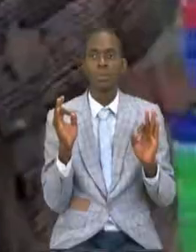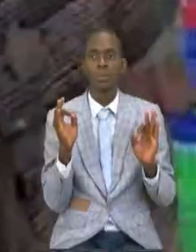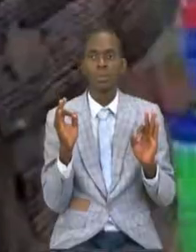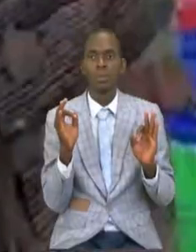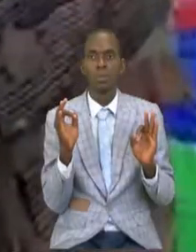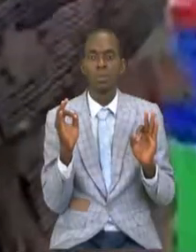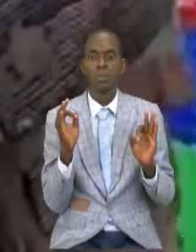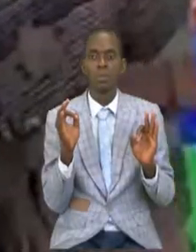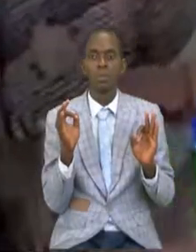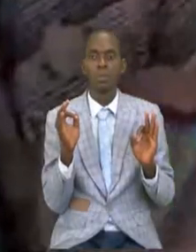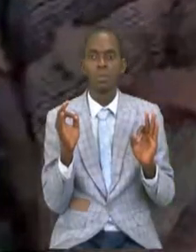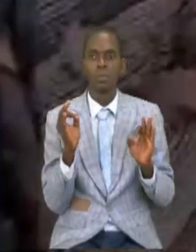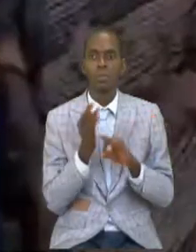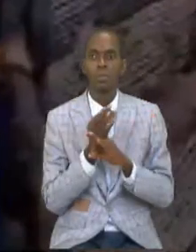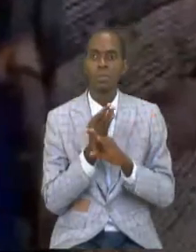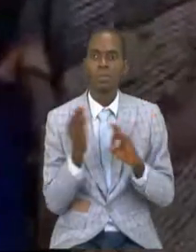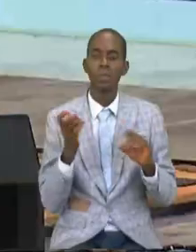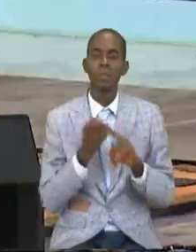affranchi.